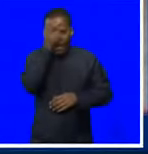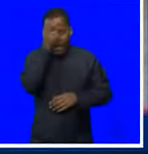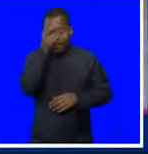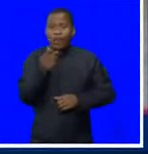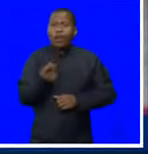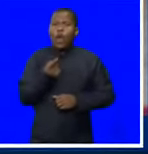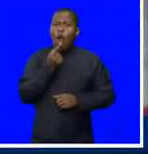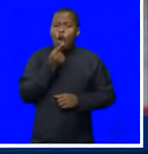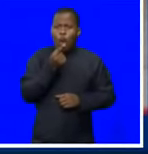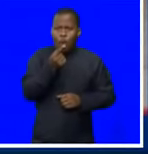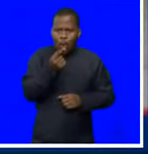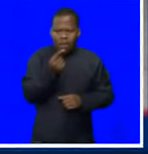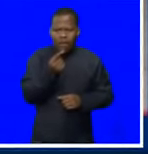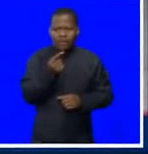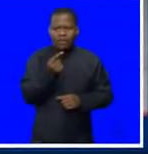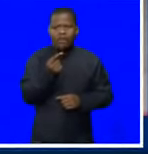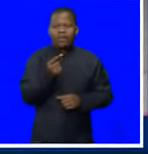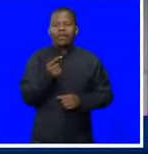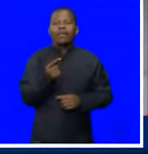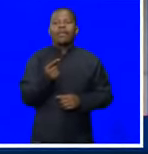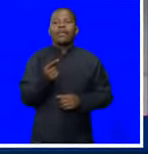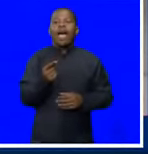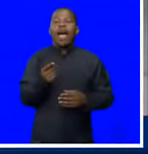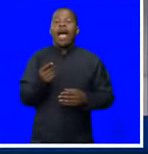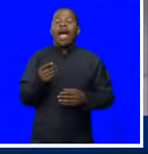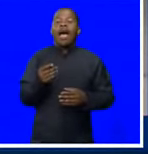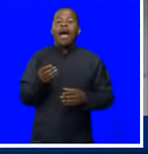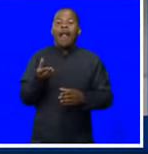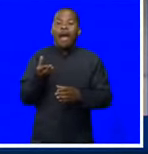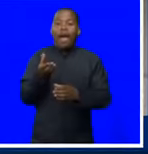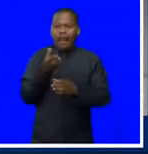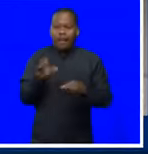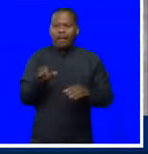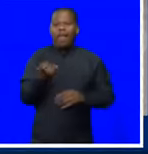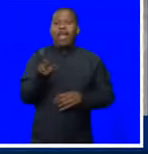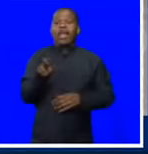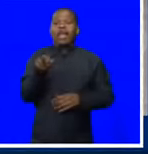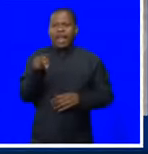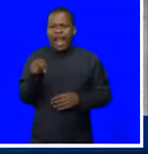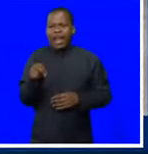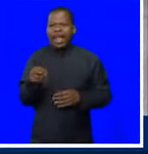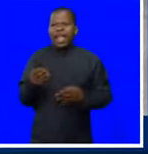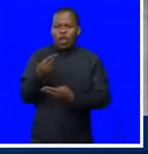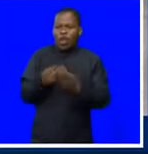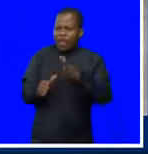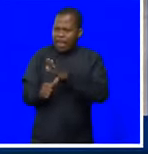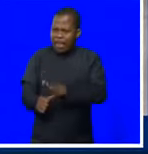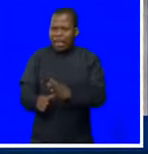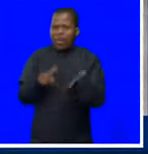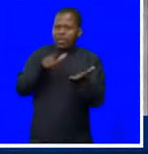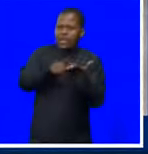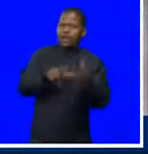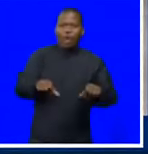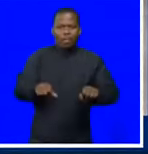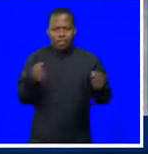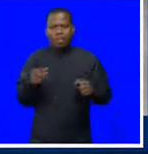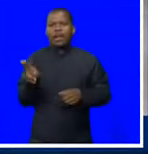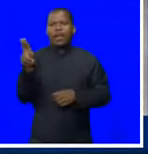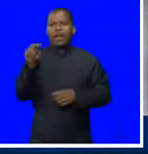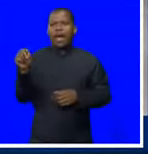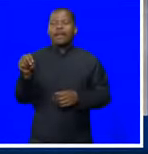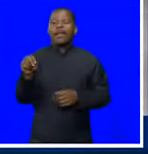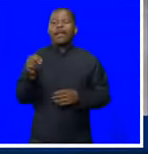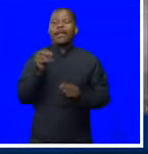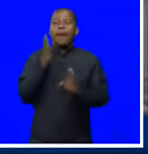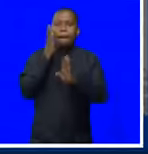sanctions labheke laklinywe kulo livele Iran akekho nani emthethweni akahambisani nemigomo wakamhlaba.